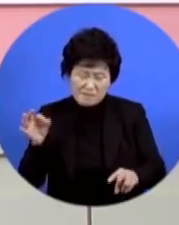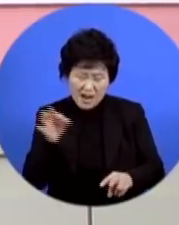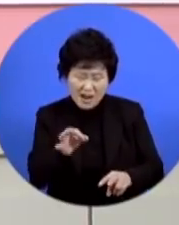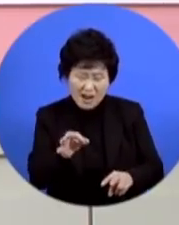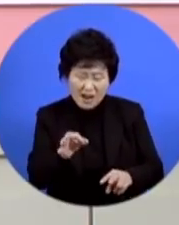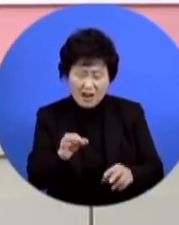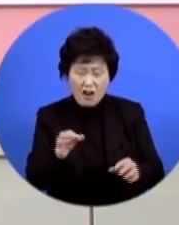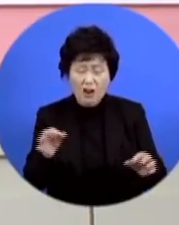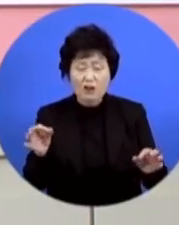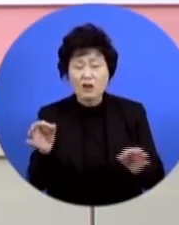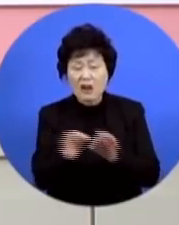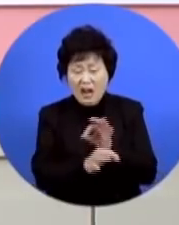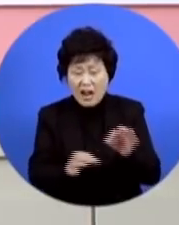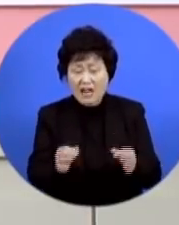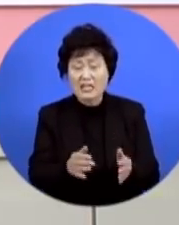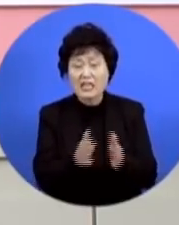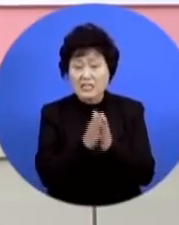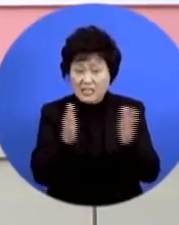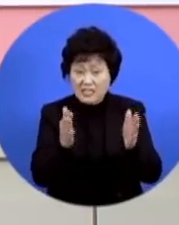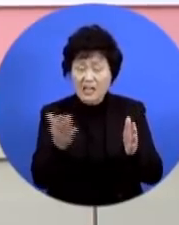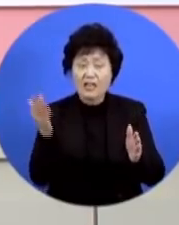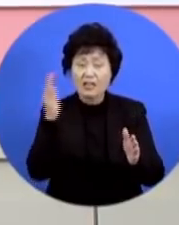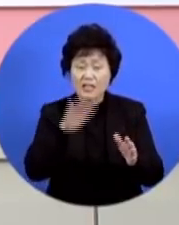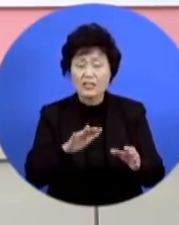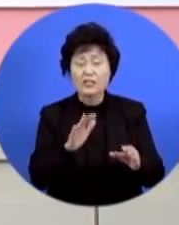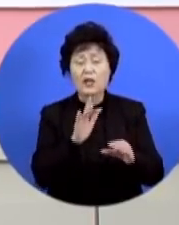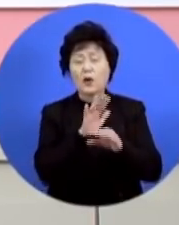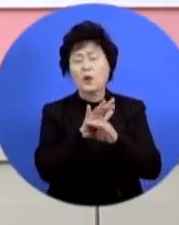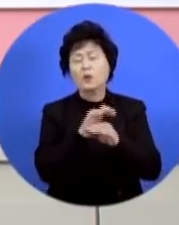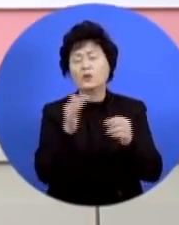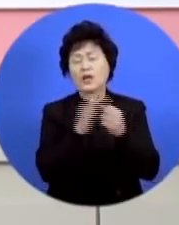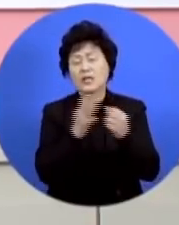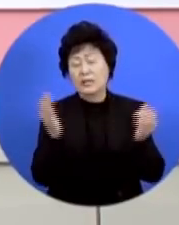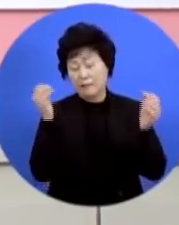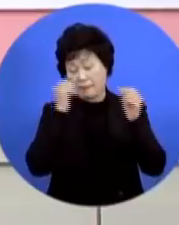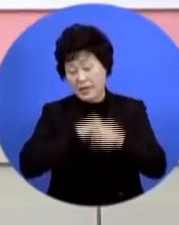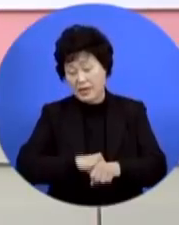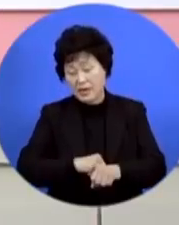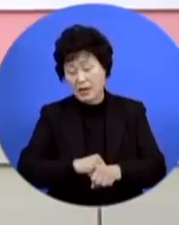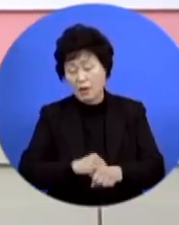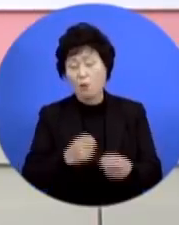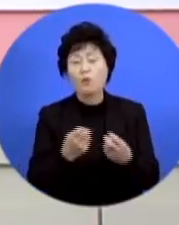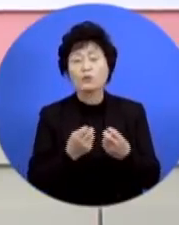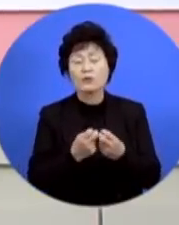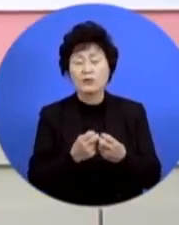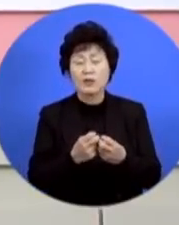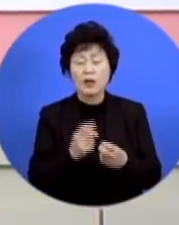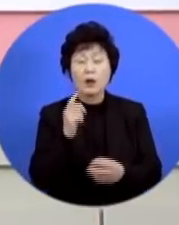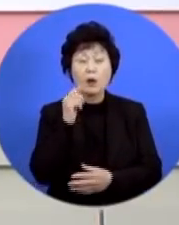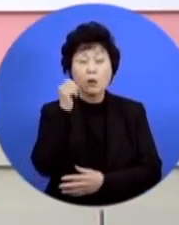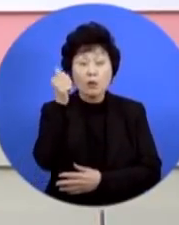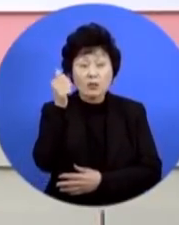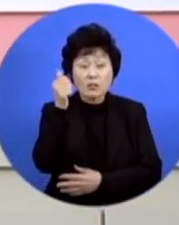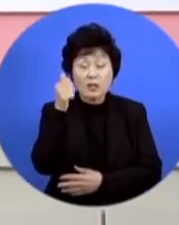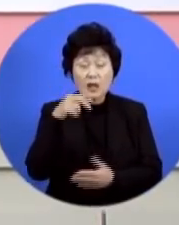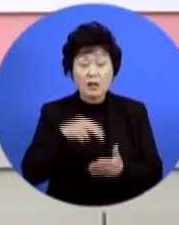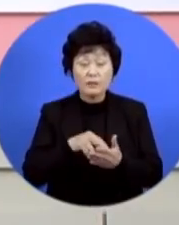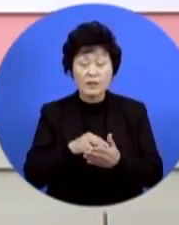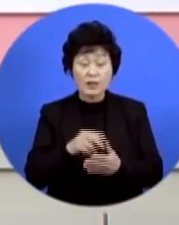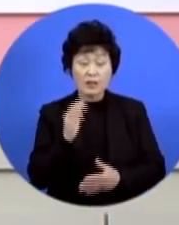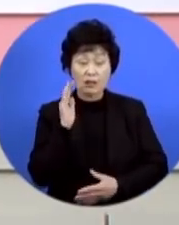그렇죠. 정말 그런 상황에서 목사가 가서 설교할 말을 잃어버리는 어줍지 않은